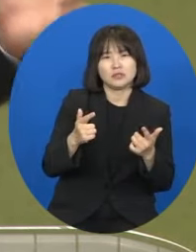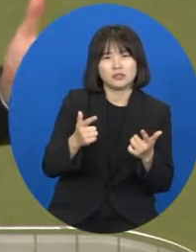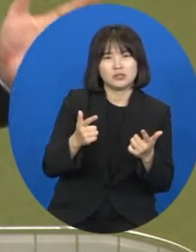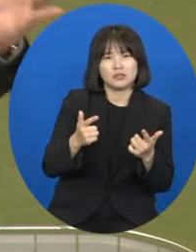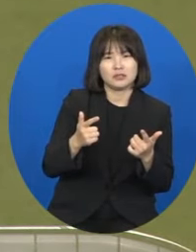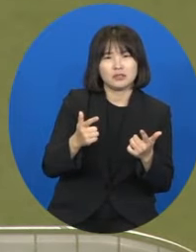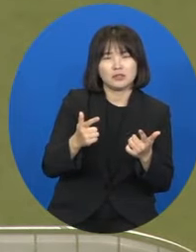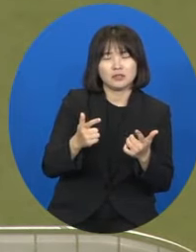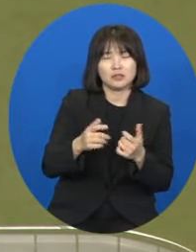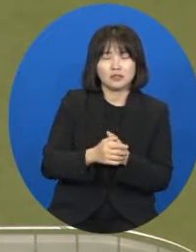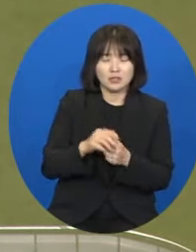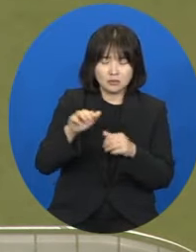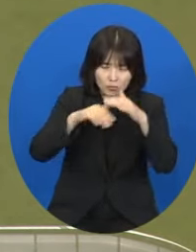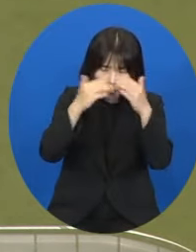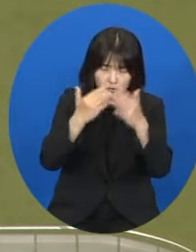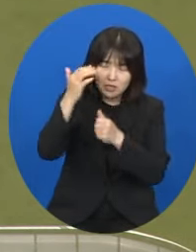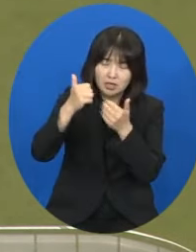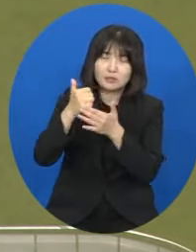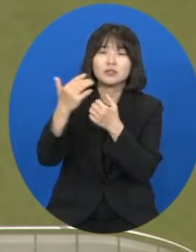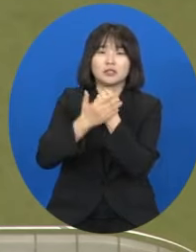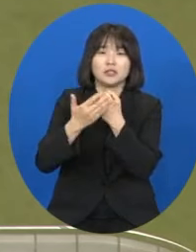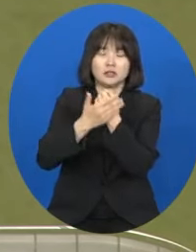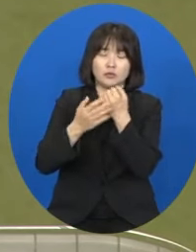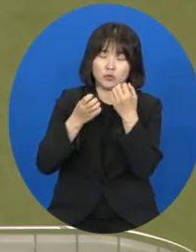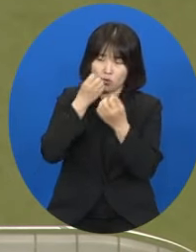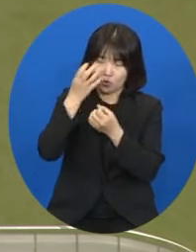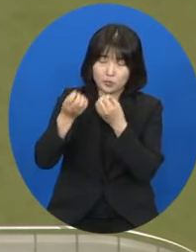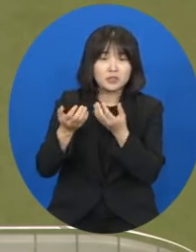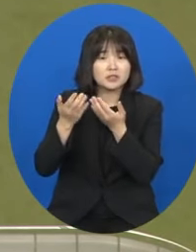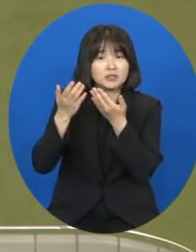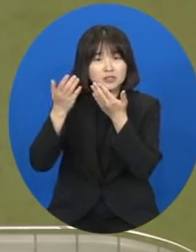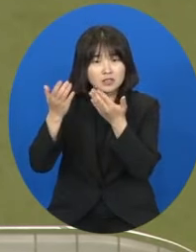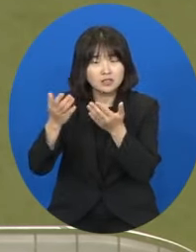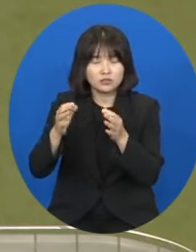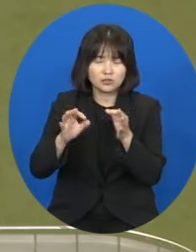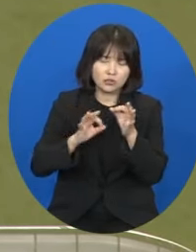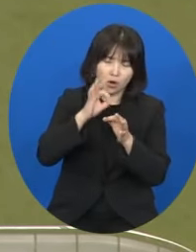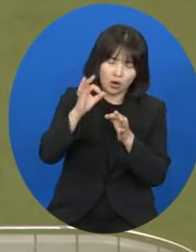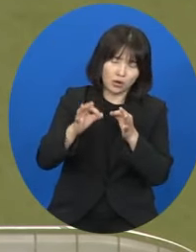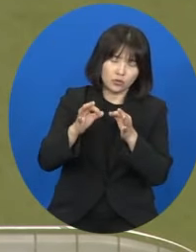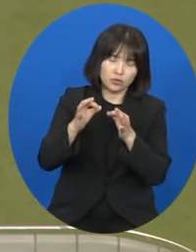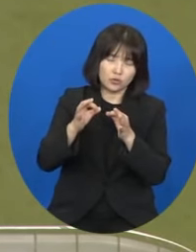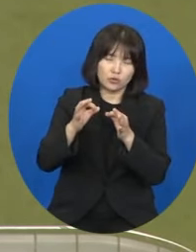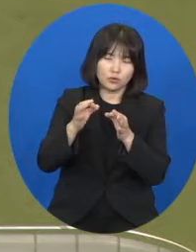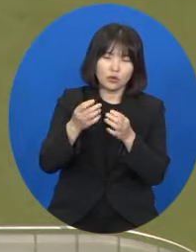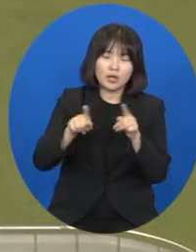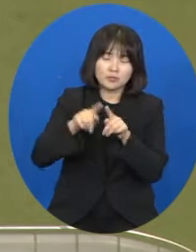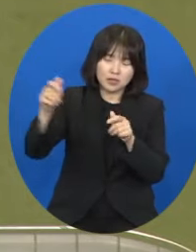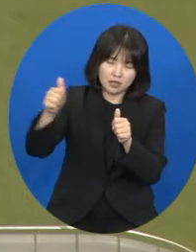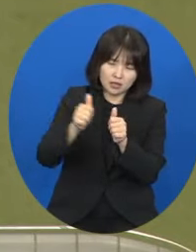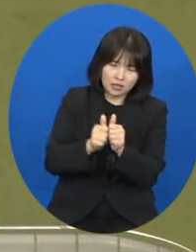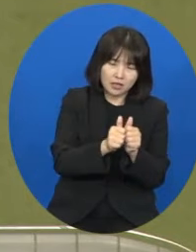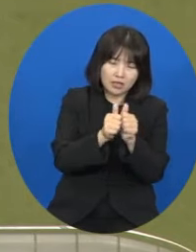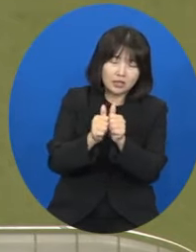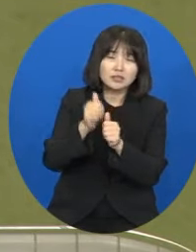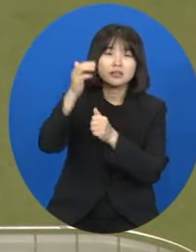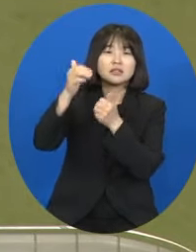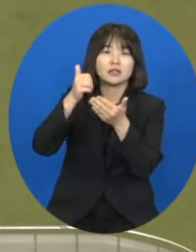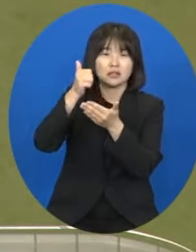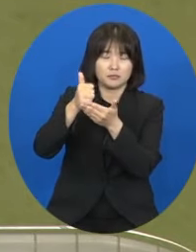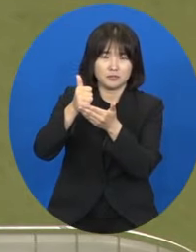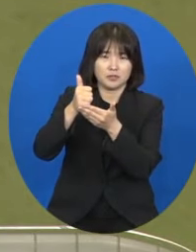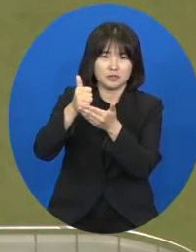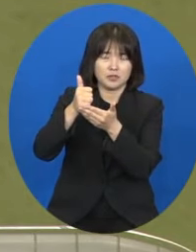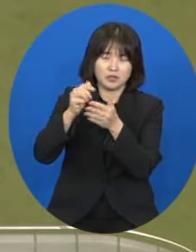모든 것이 하나님의 은혜였음을 고백하면서 영원토록 임마누엘 하셔서 에베네셀의 하나님이 되실 하나님께 우리가